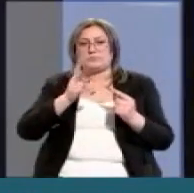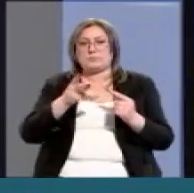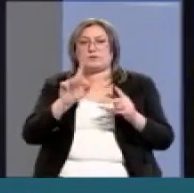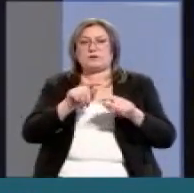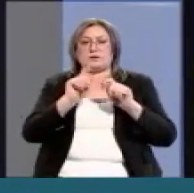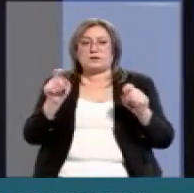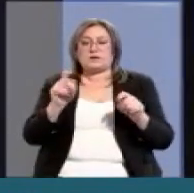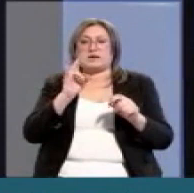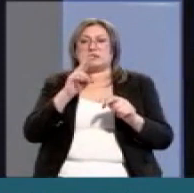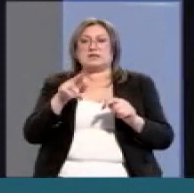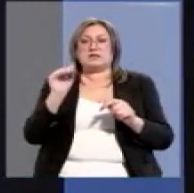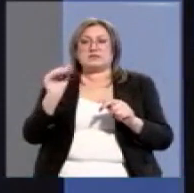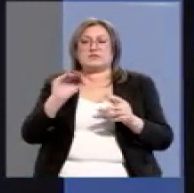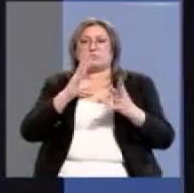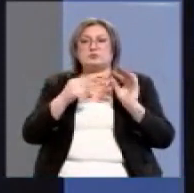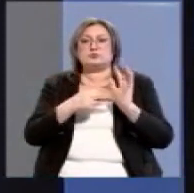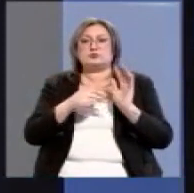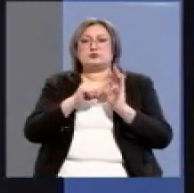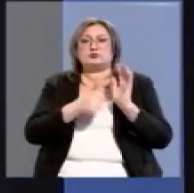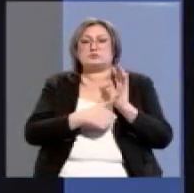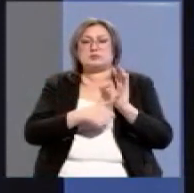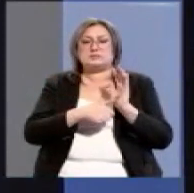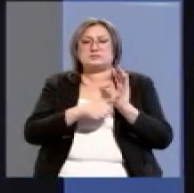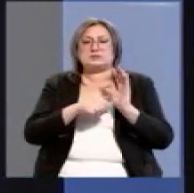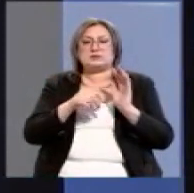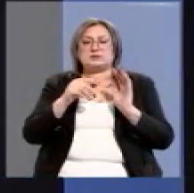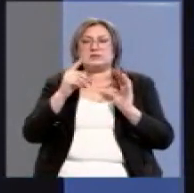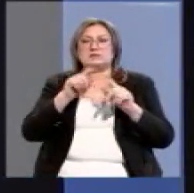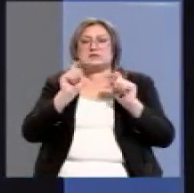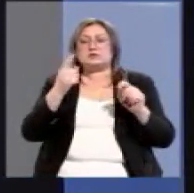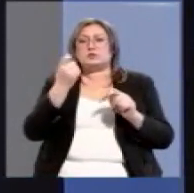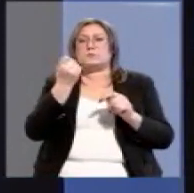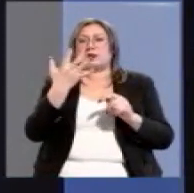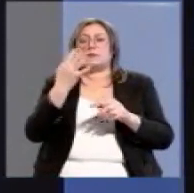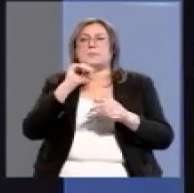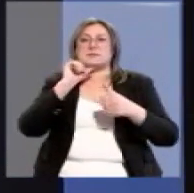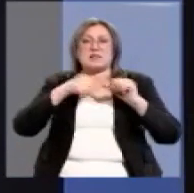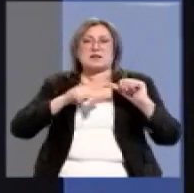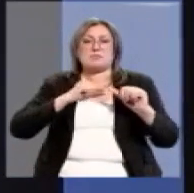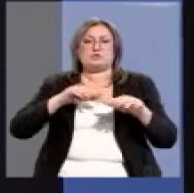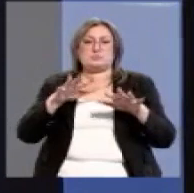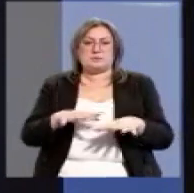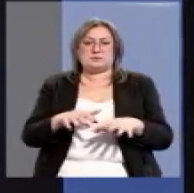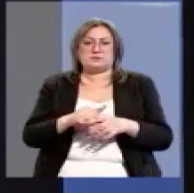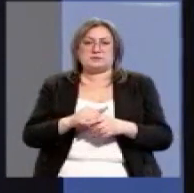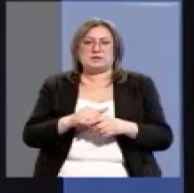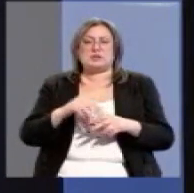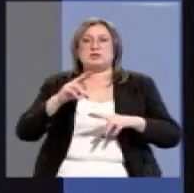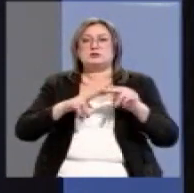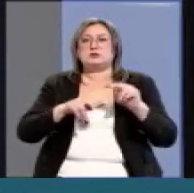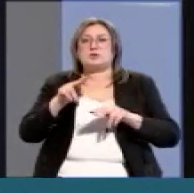создание 2 МТФ на общую сумму 16 миллионов тенге. Создание 119 постоянных рабочих мест. В том числе